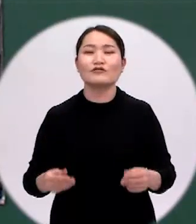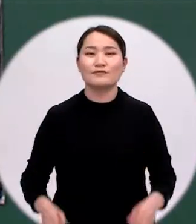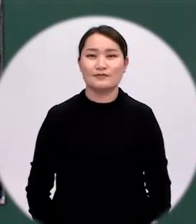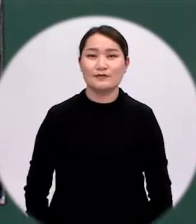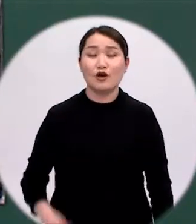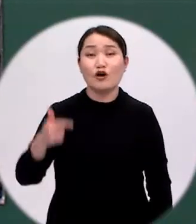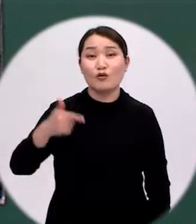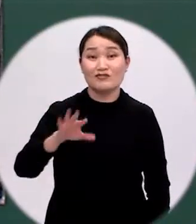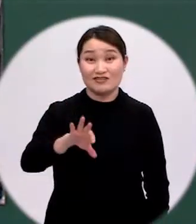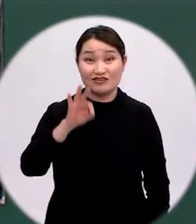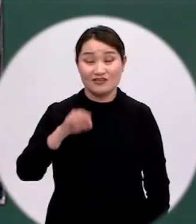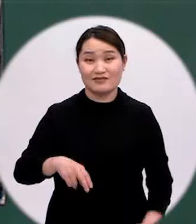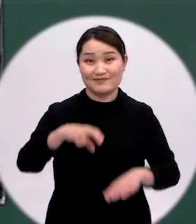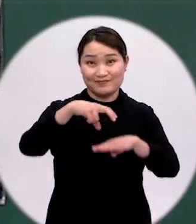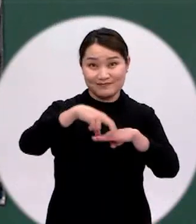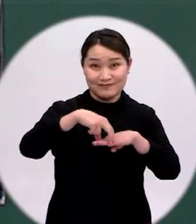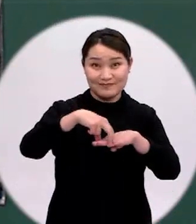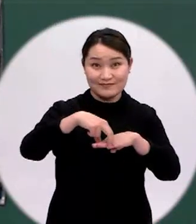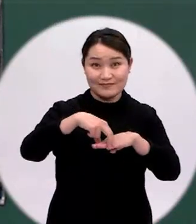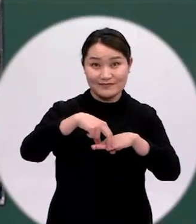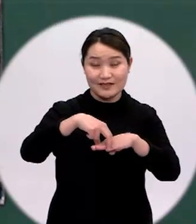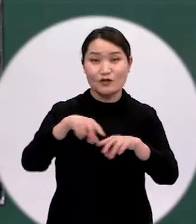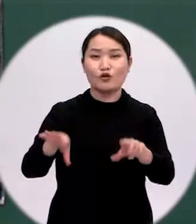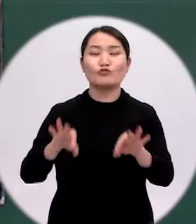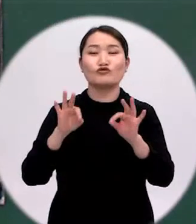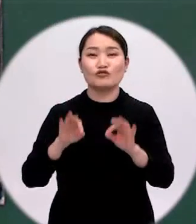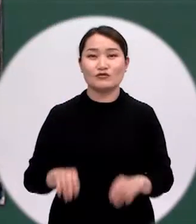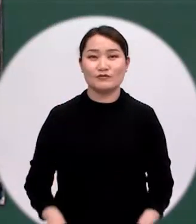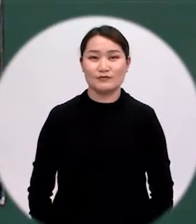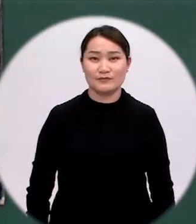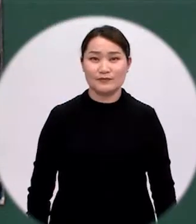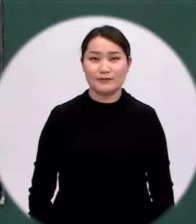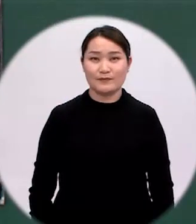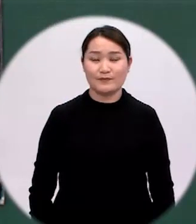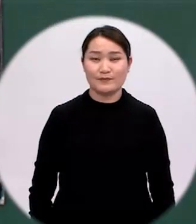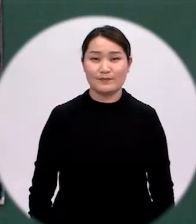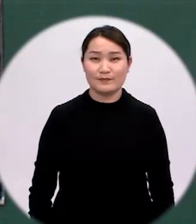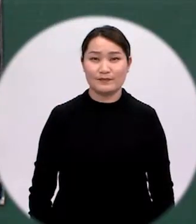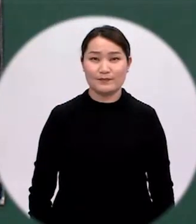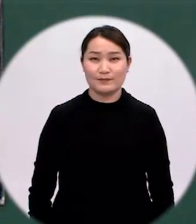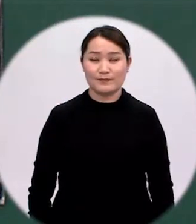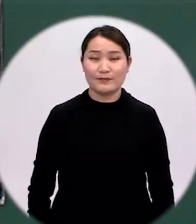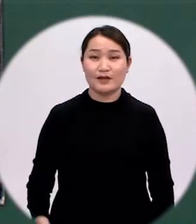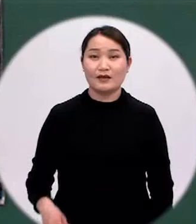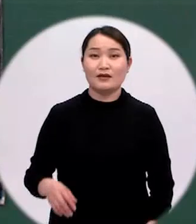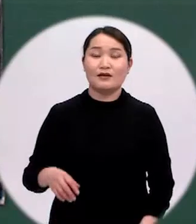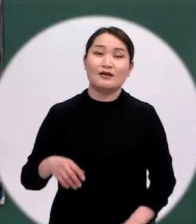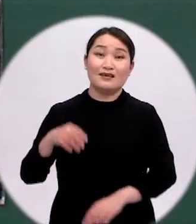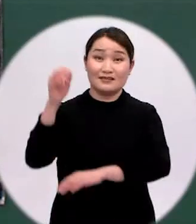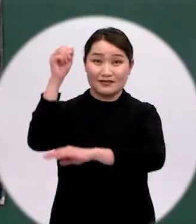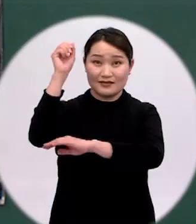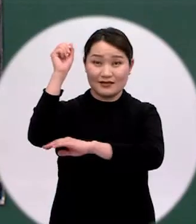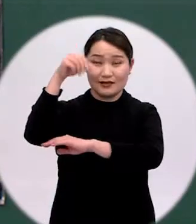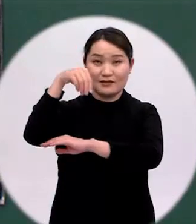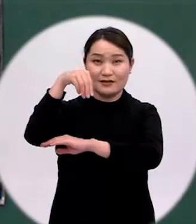нимгэн гутал сандалаа сонгож өмсдөг. За намар хавар намрын ботинкны зураг харагдаж байна.